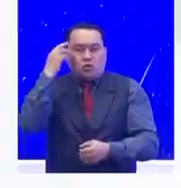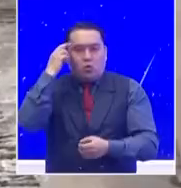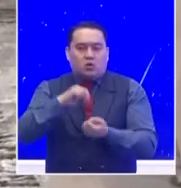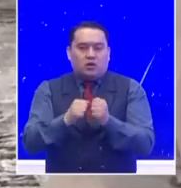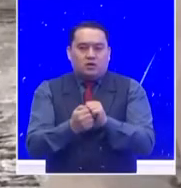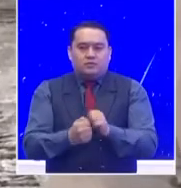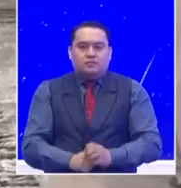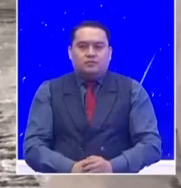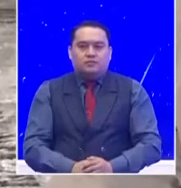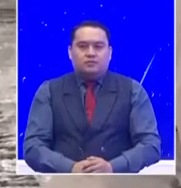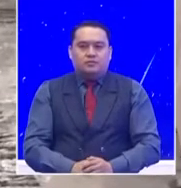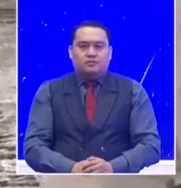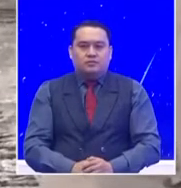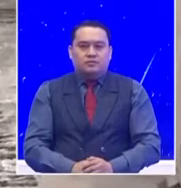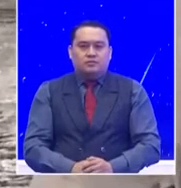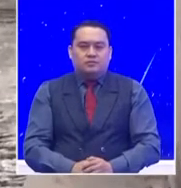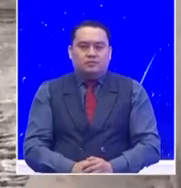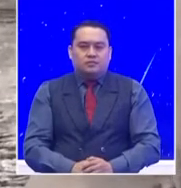топлива.